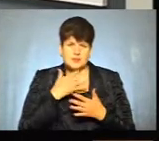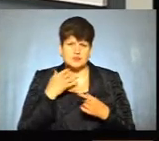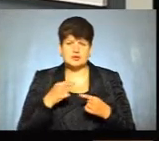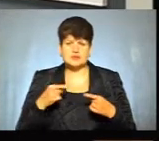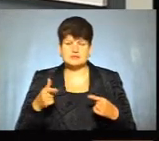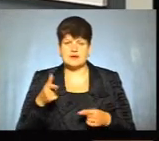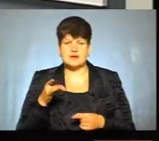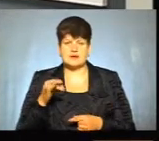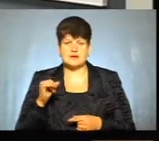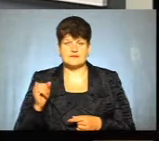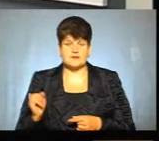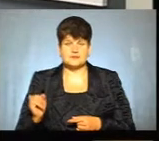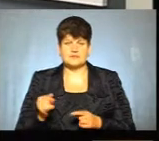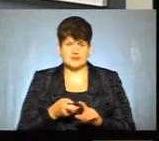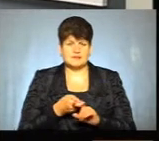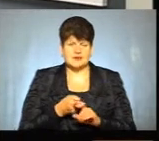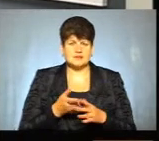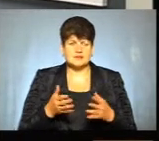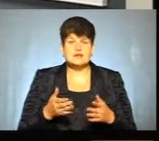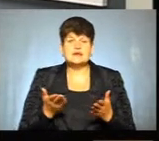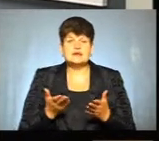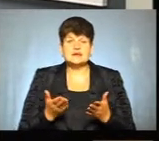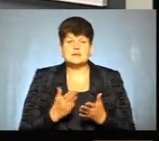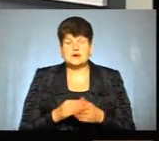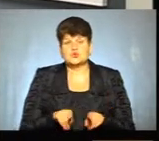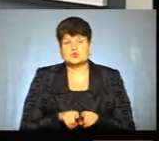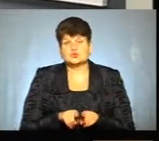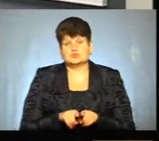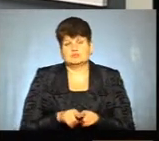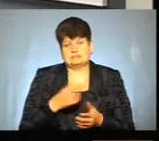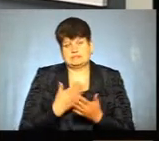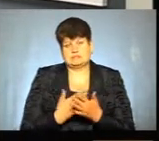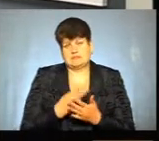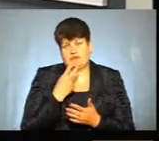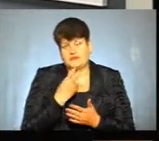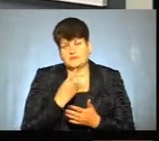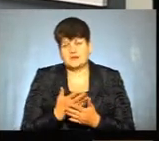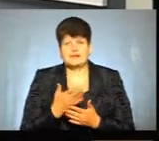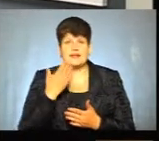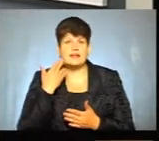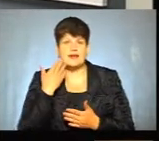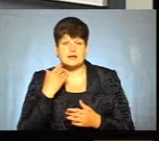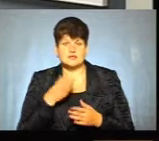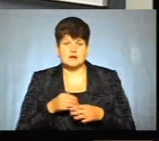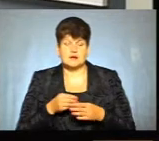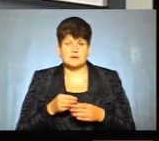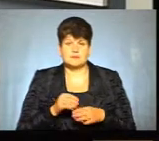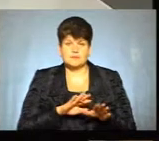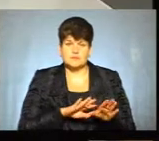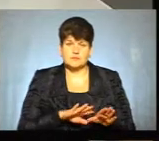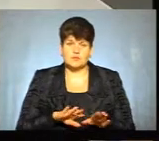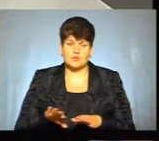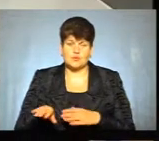гострих респіраторних вірусних інфекцій, які мають, скажімо, схожу клінічну картину, але вони легше проходять, може швидше проходять.